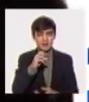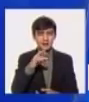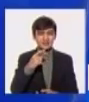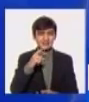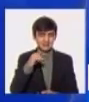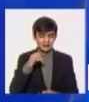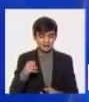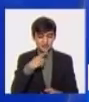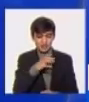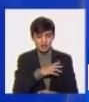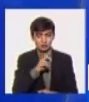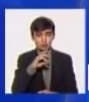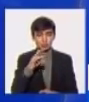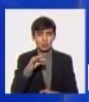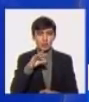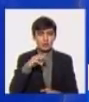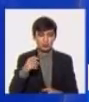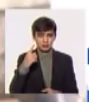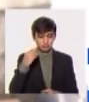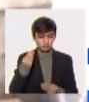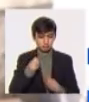якобы выдают в партии «Нур Отан».